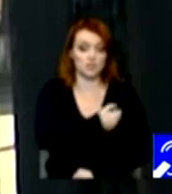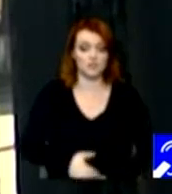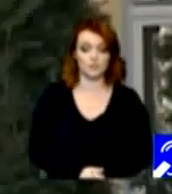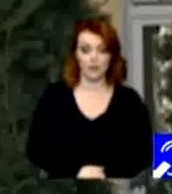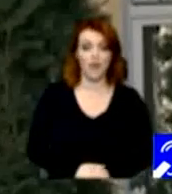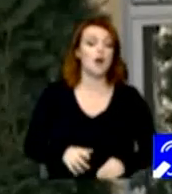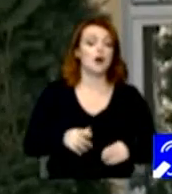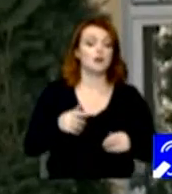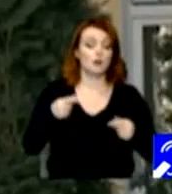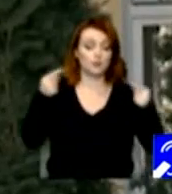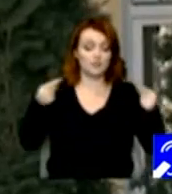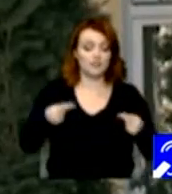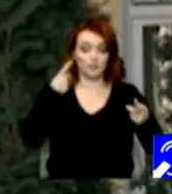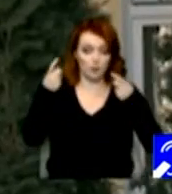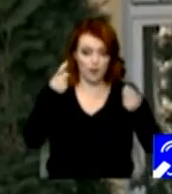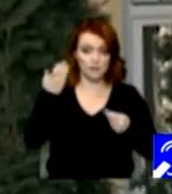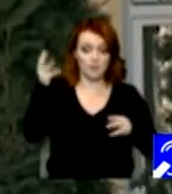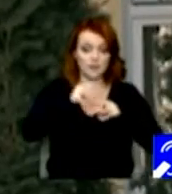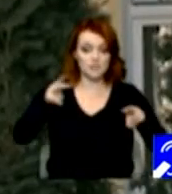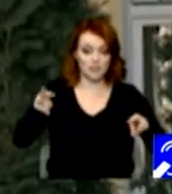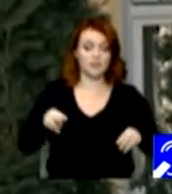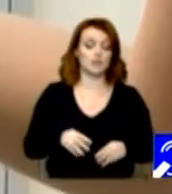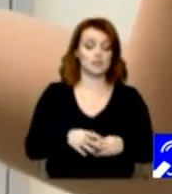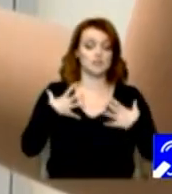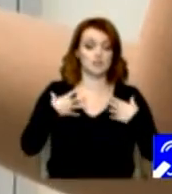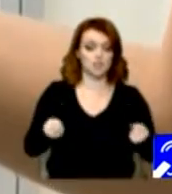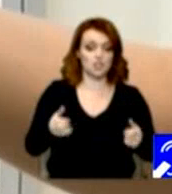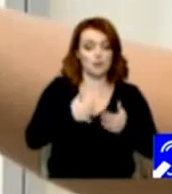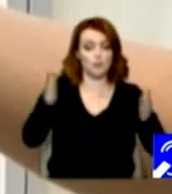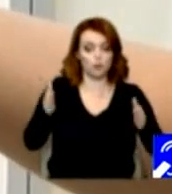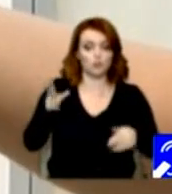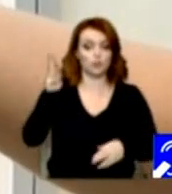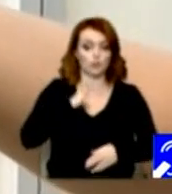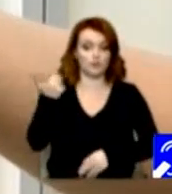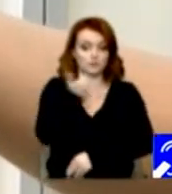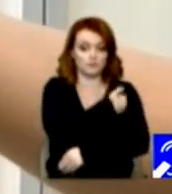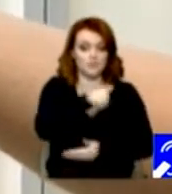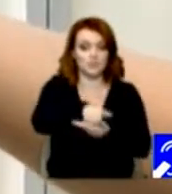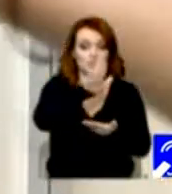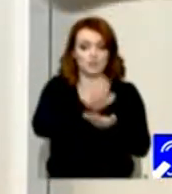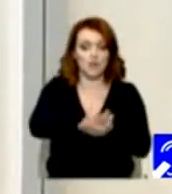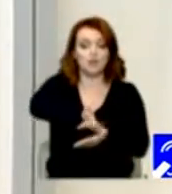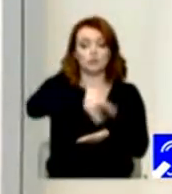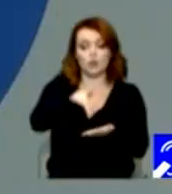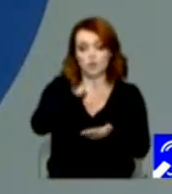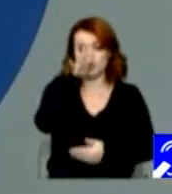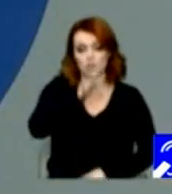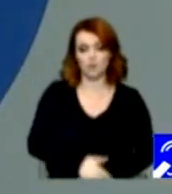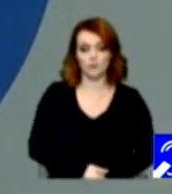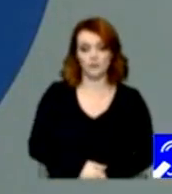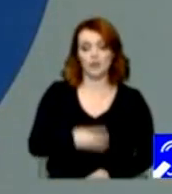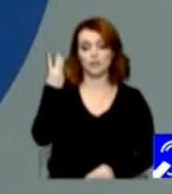de Ministerul Sănătății cea mai înaltă rată de vaccinare cu o schemă completă se înregistrează în municipiul Chișinău